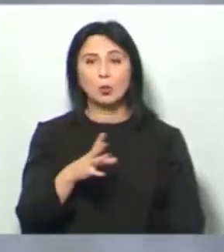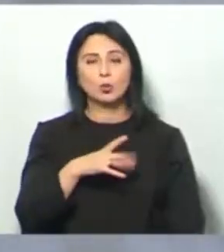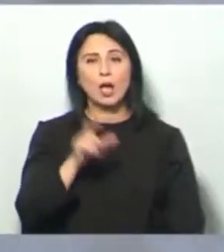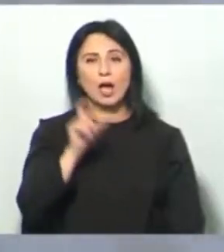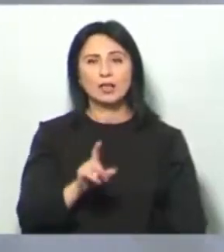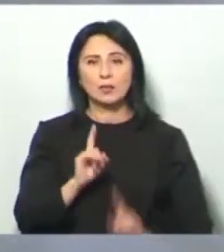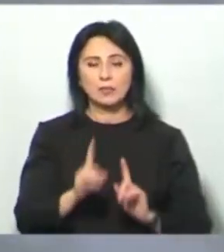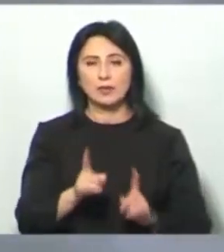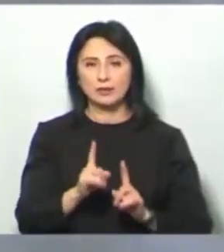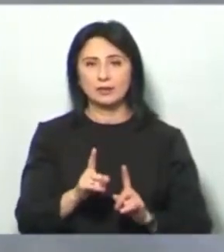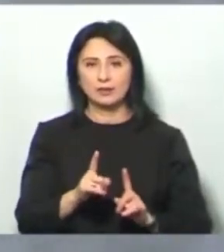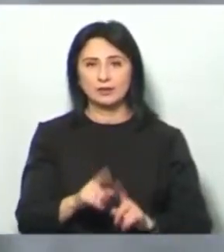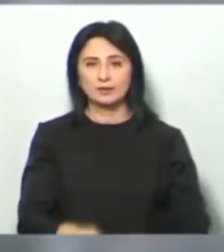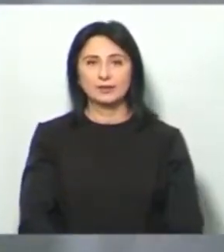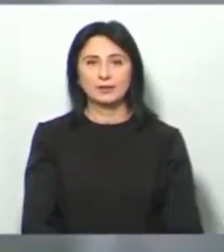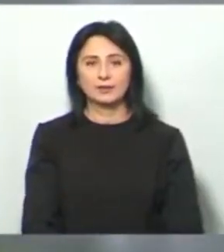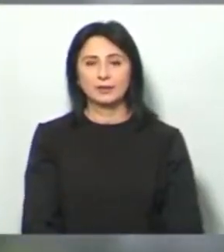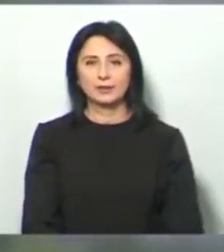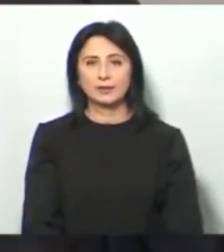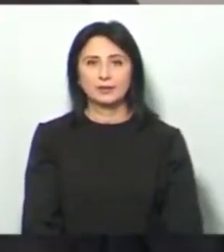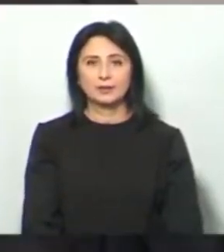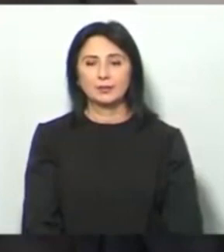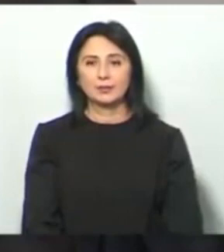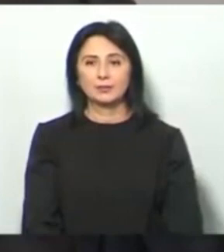იყოს ადამიანური.